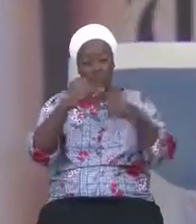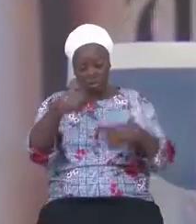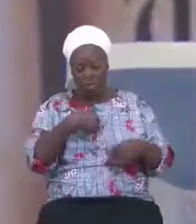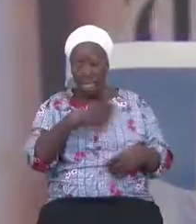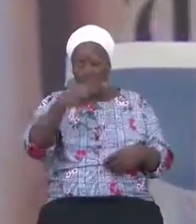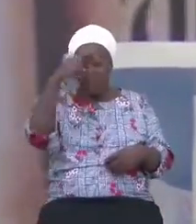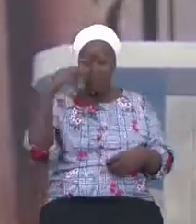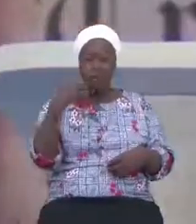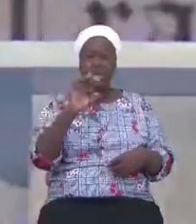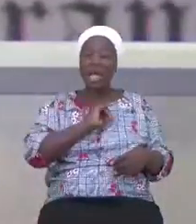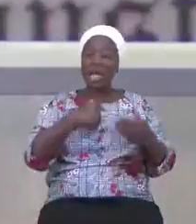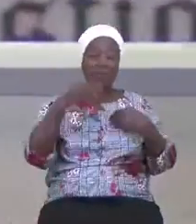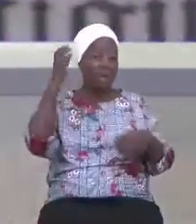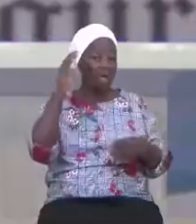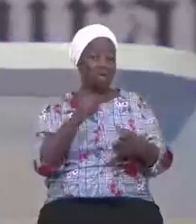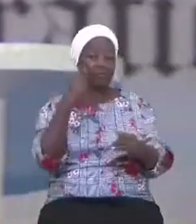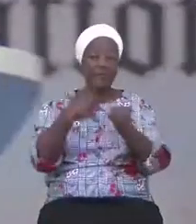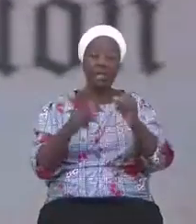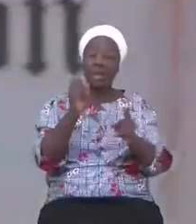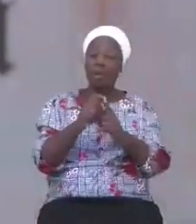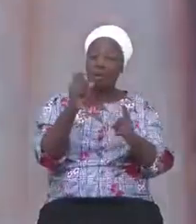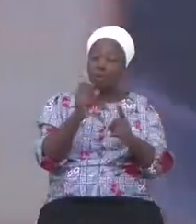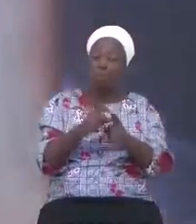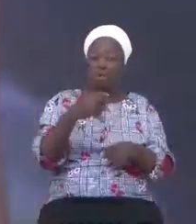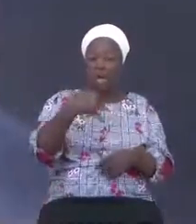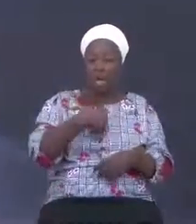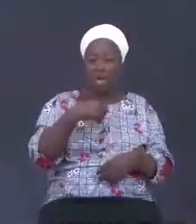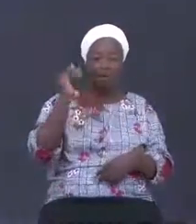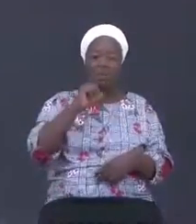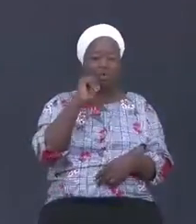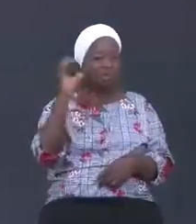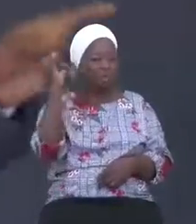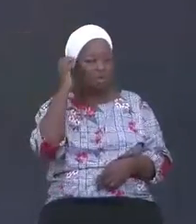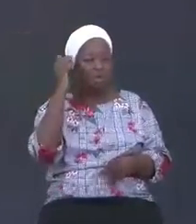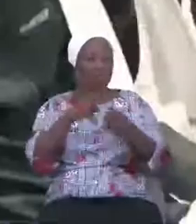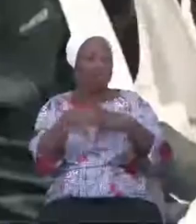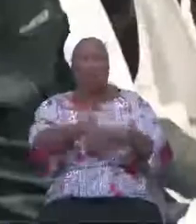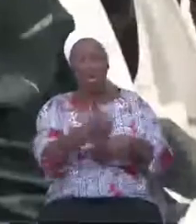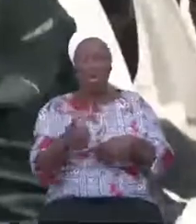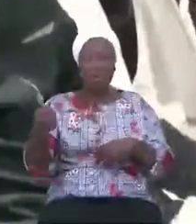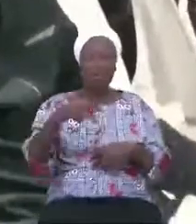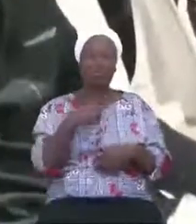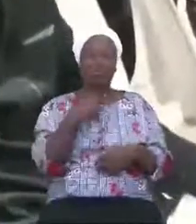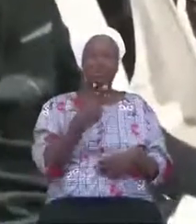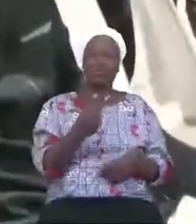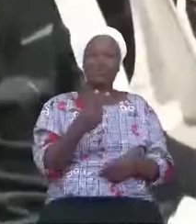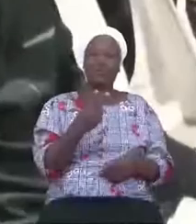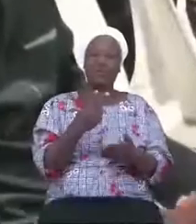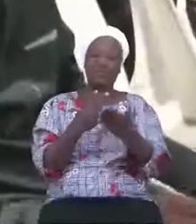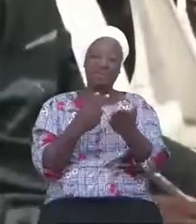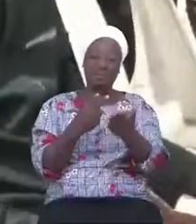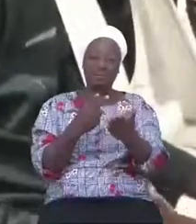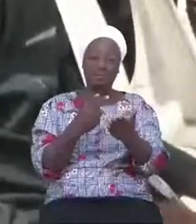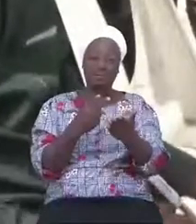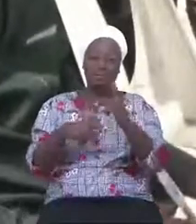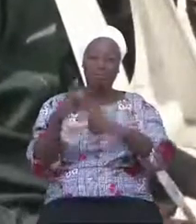La dernière parole m'est parvenue. Puisque j'ai le dernier mot, je n'écouterai plus aucune autre voix. Est-ce